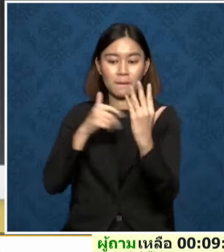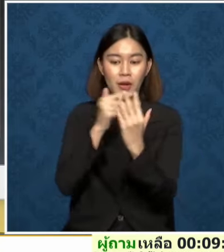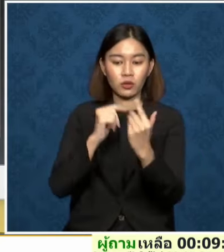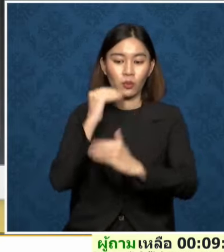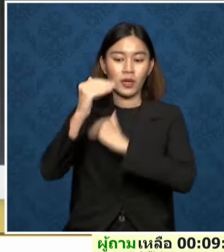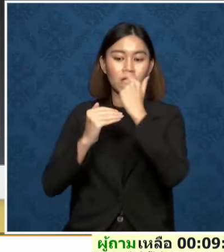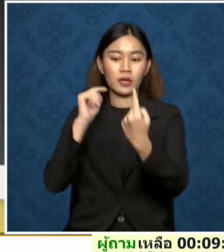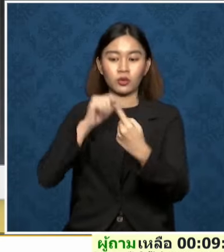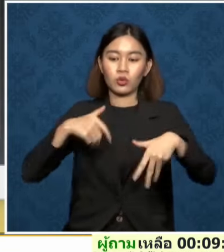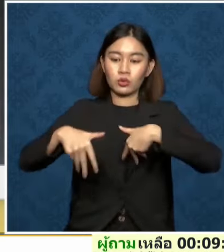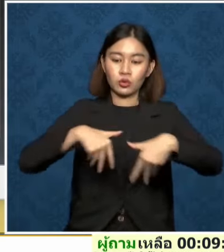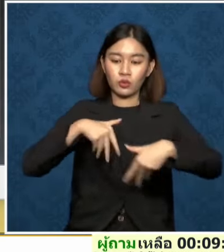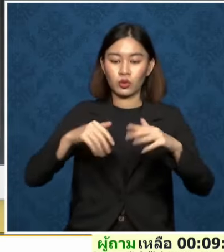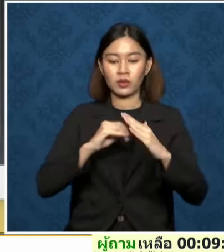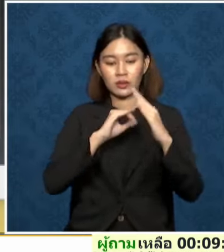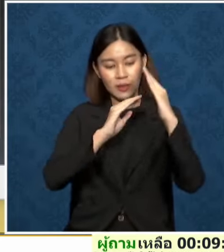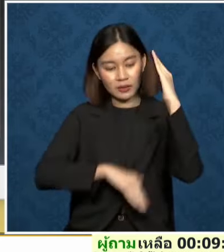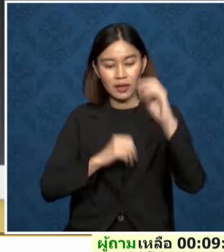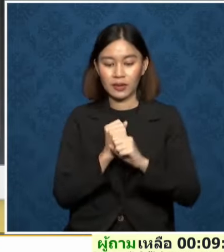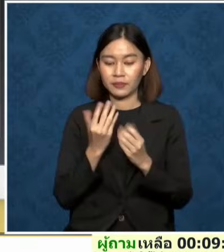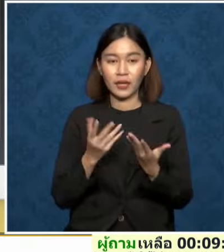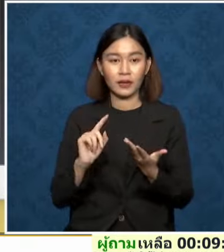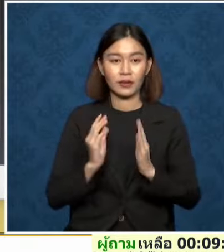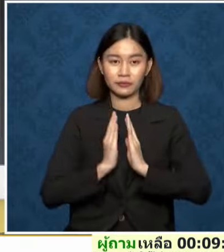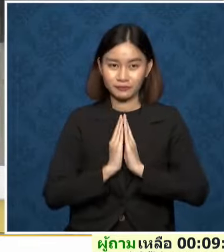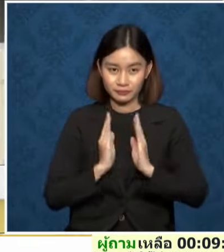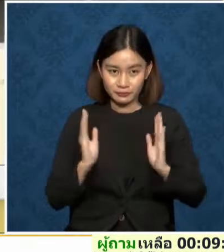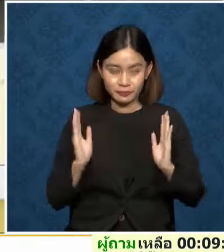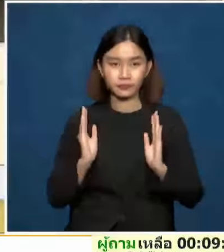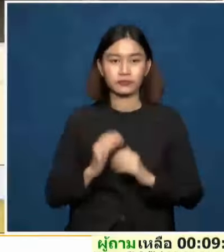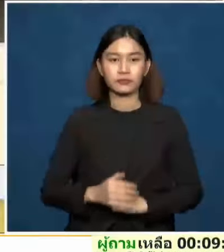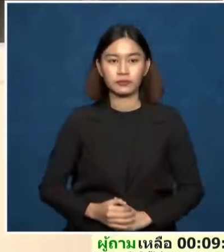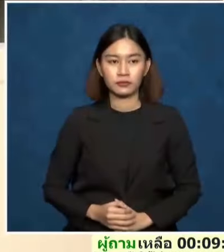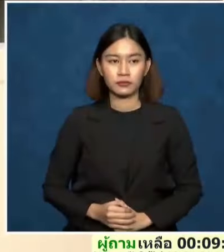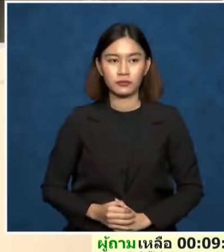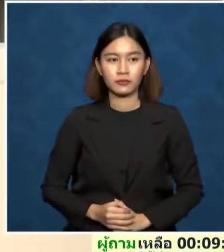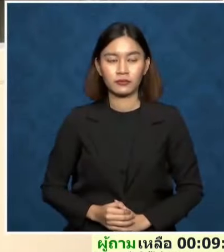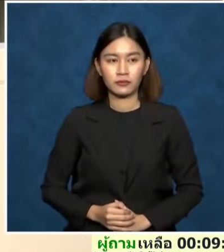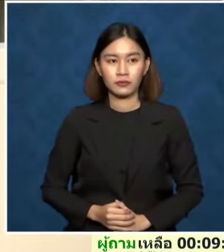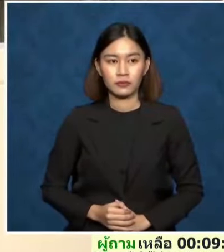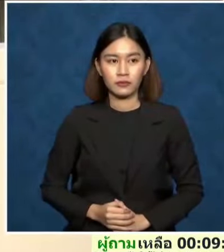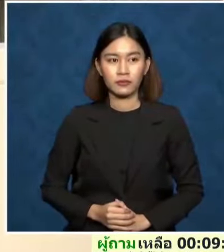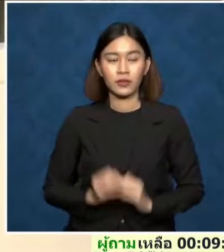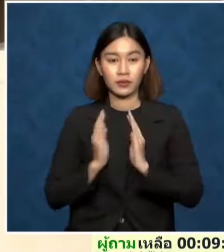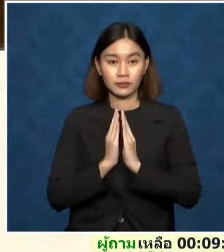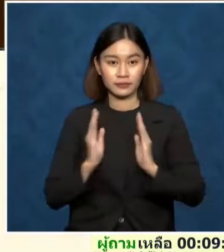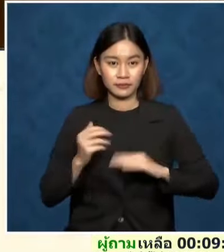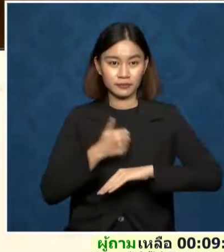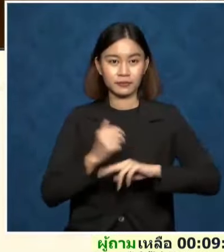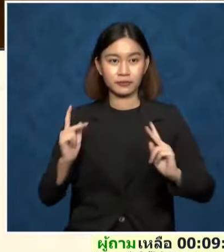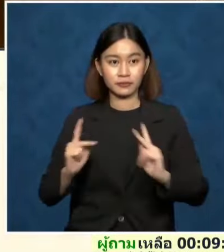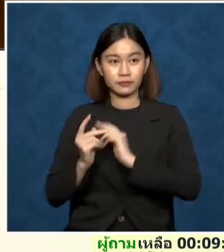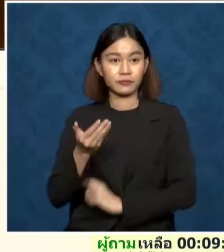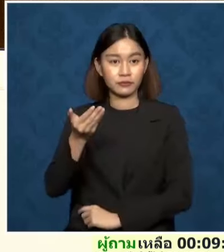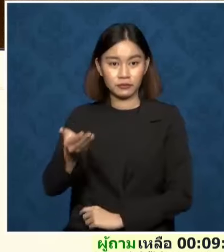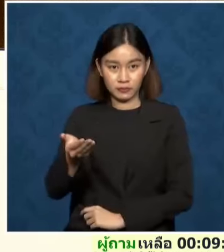ามเจริญของพี่น้องประชาชนนภาคใต้อย่างไรค่ะขอขบคุณอีกครั้งค่ะครับ ก็ขอบคุณทรรมตินะครับ ท่าน